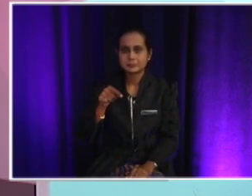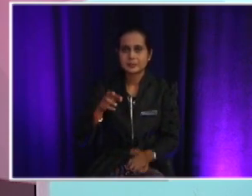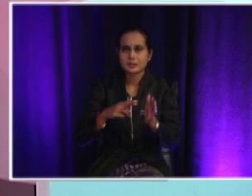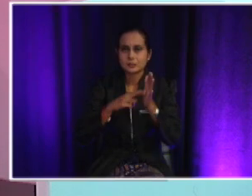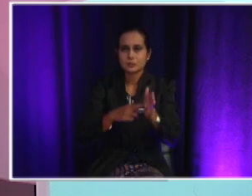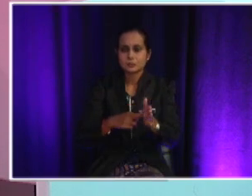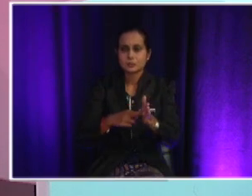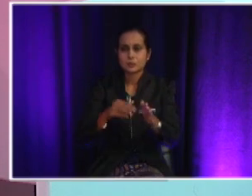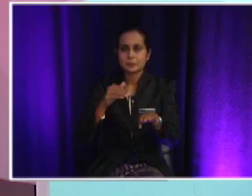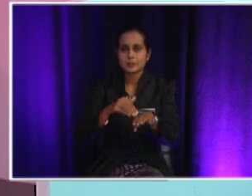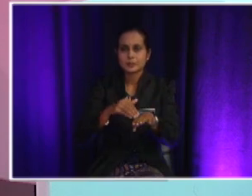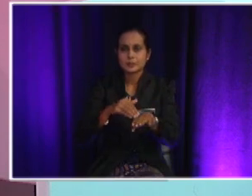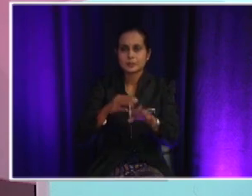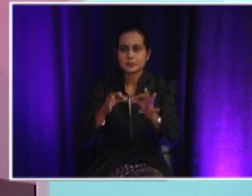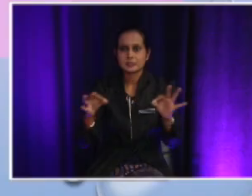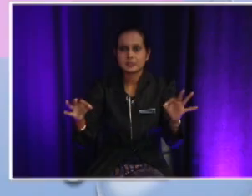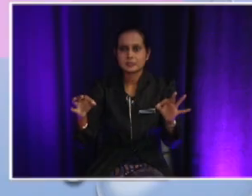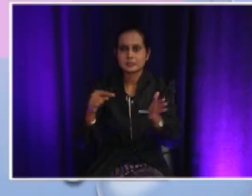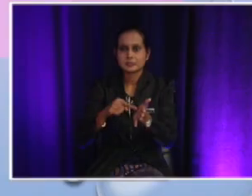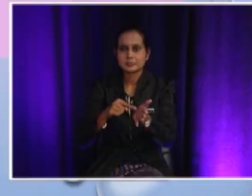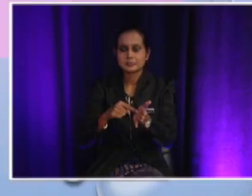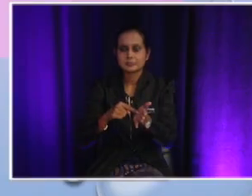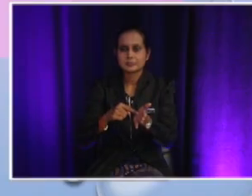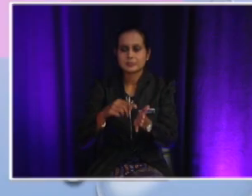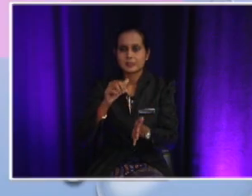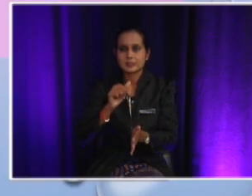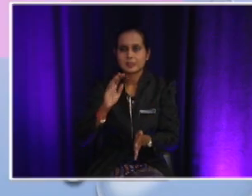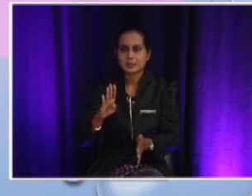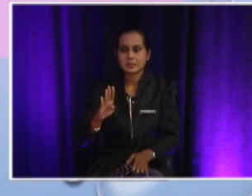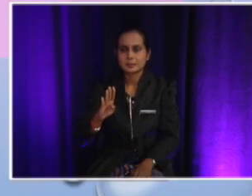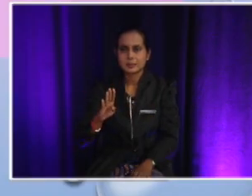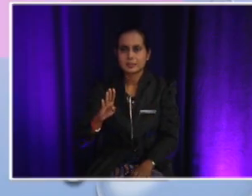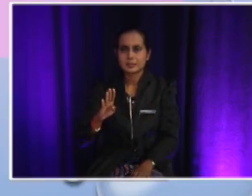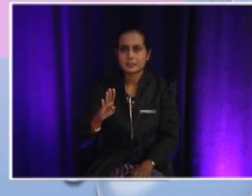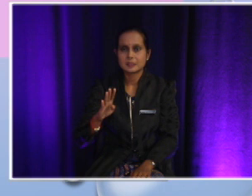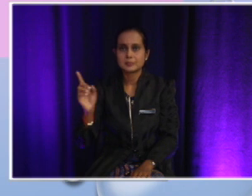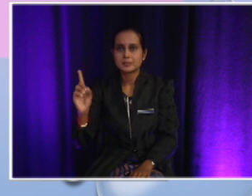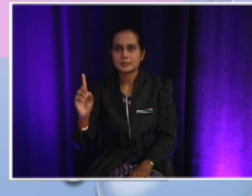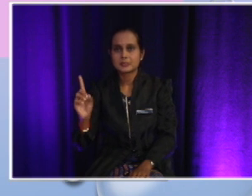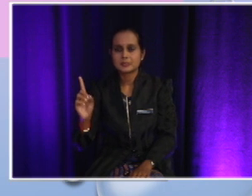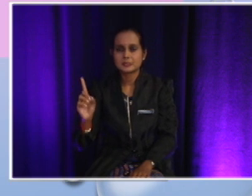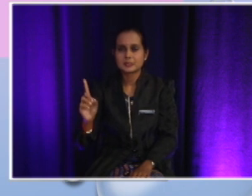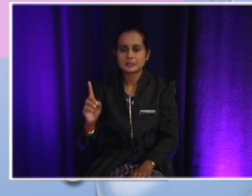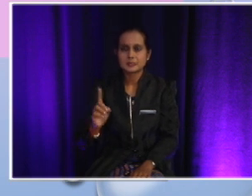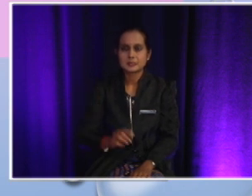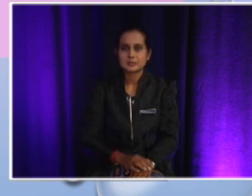kepada yang ini dulu, kenyataan yang ini dulu. Apakah AB di sekarang kita tengok AB kat mana? AB ni merupakan masukan